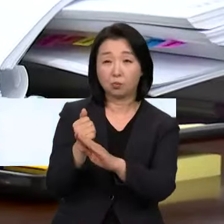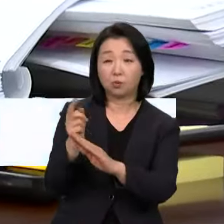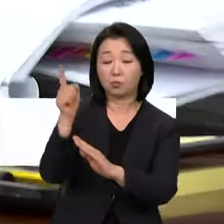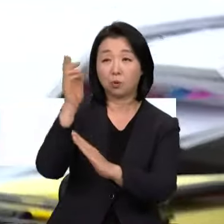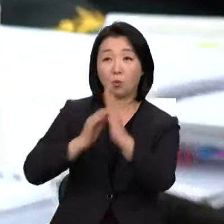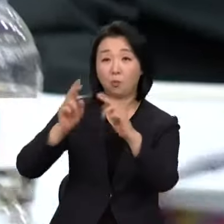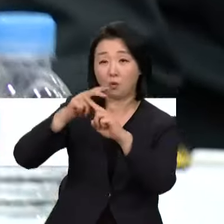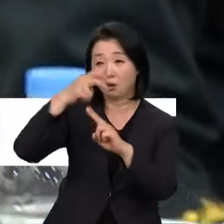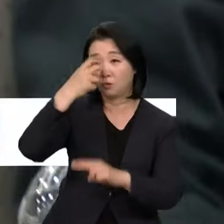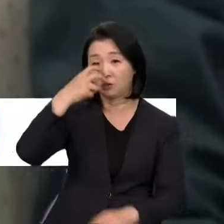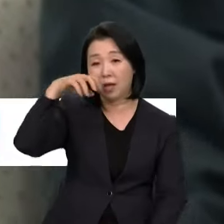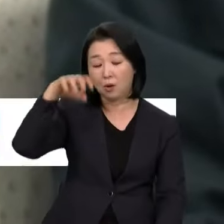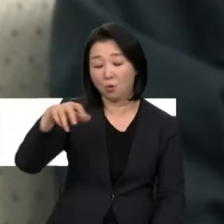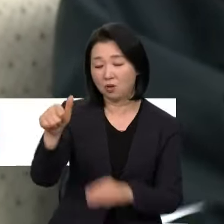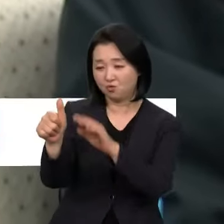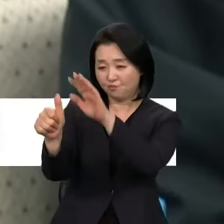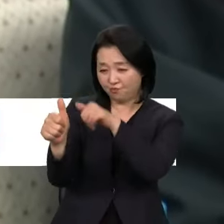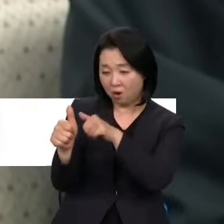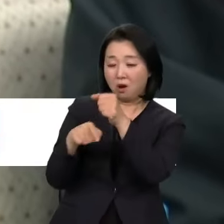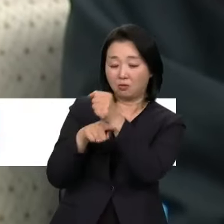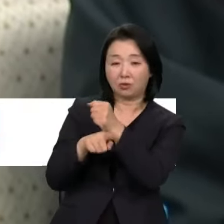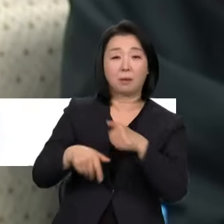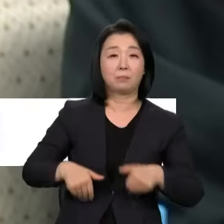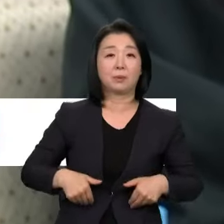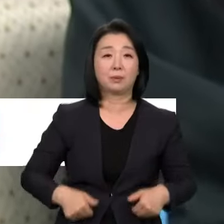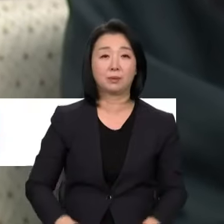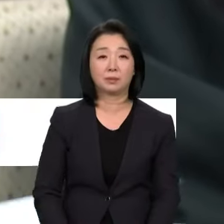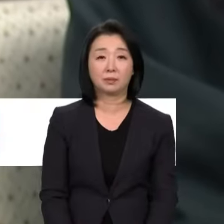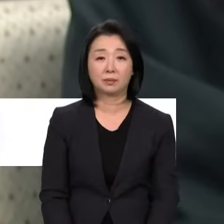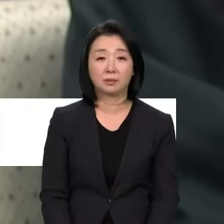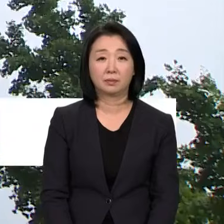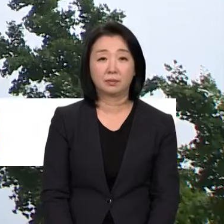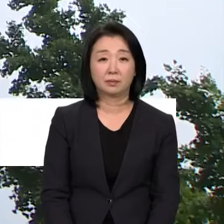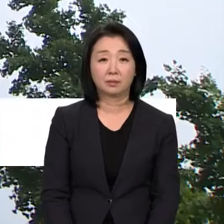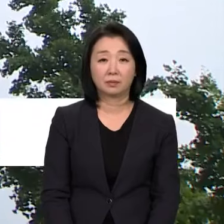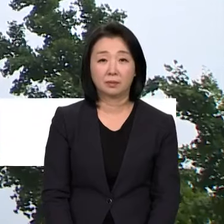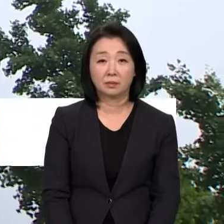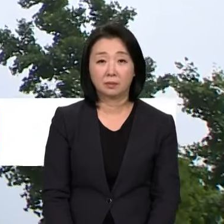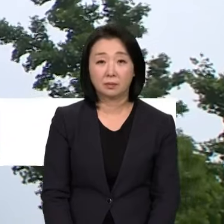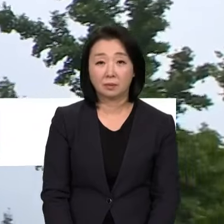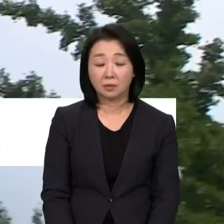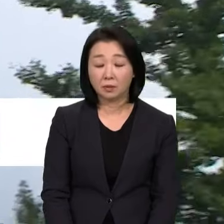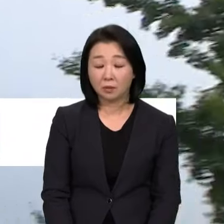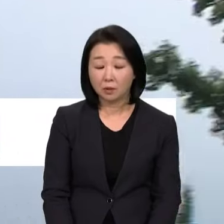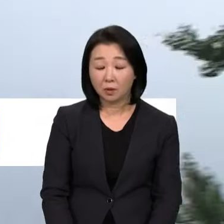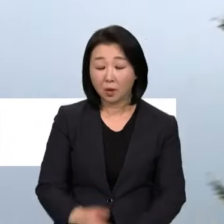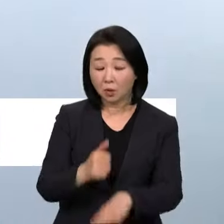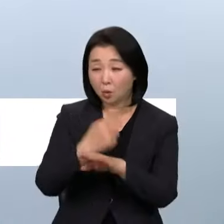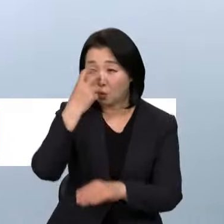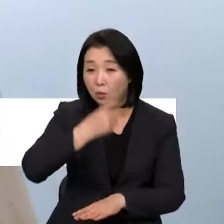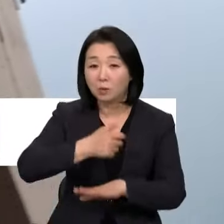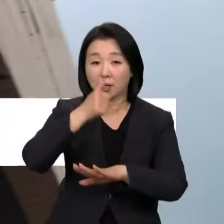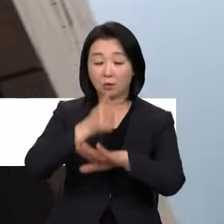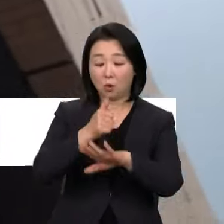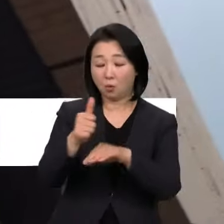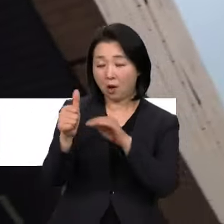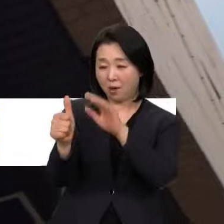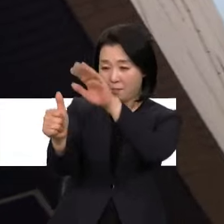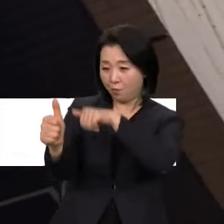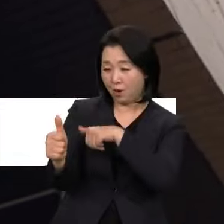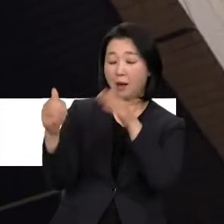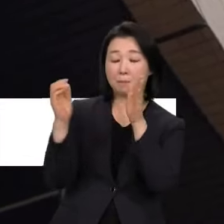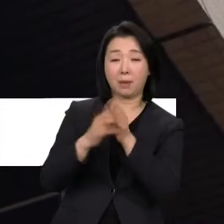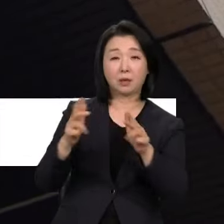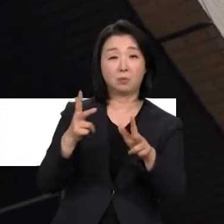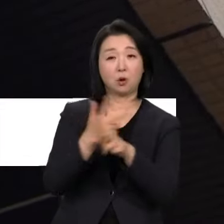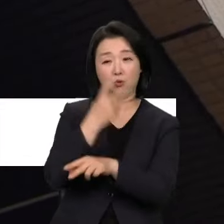무관을 조 필요한 인로 꼽았습니다 취재결과 법무관리관 소환을 통보하고이면 이번